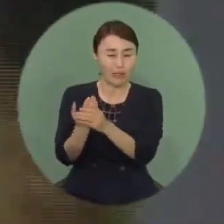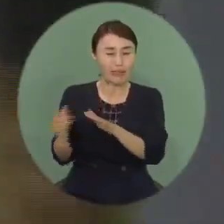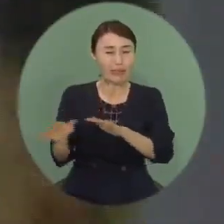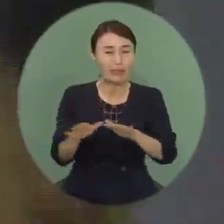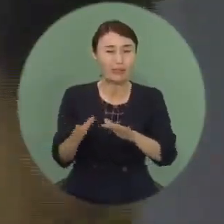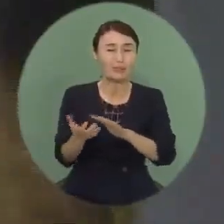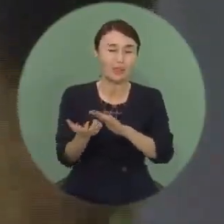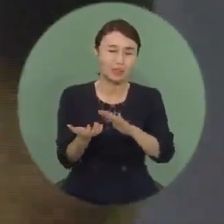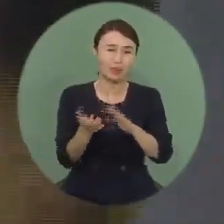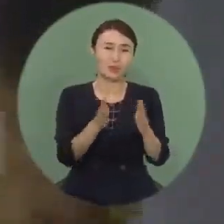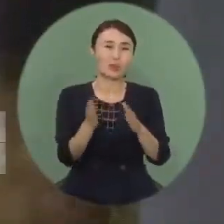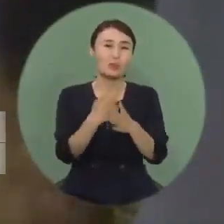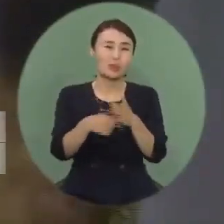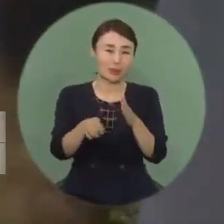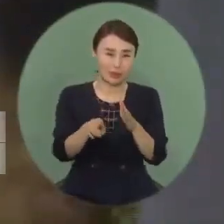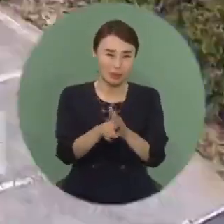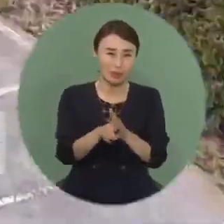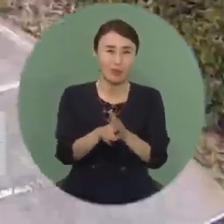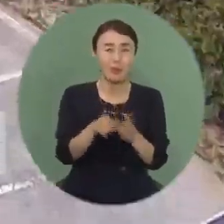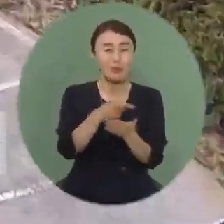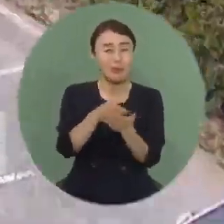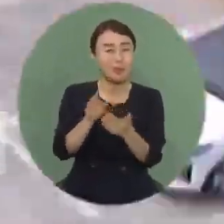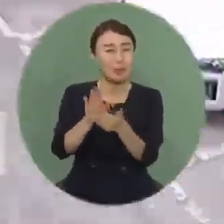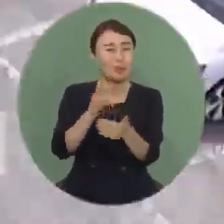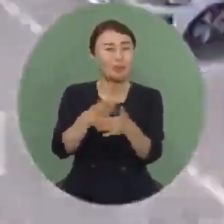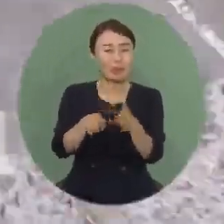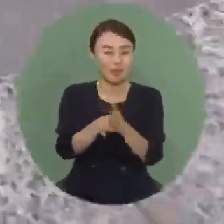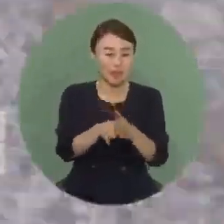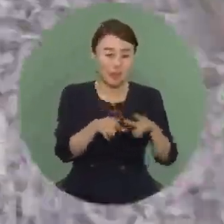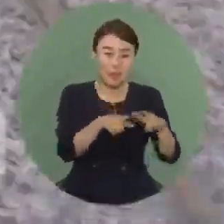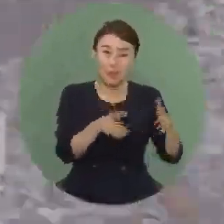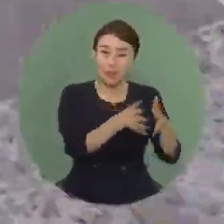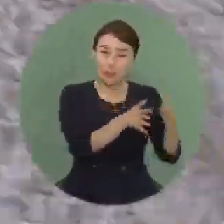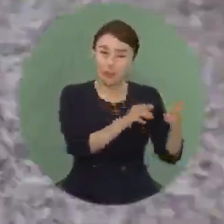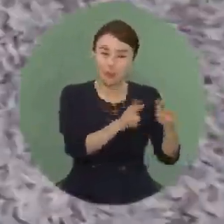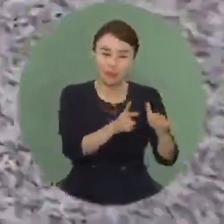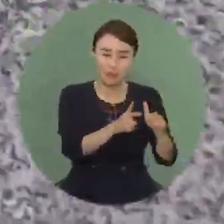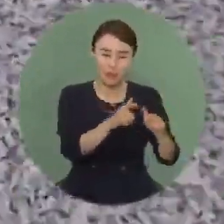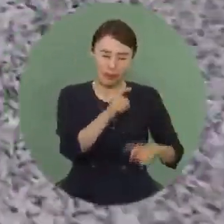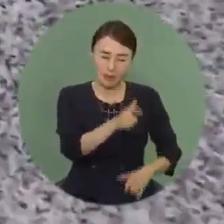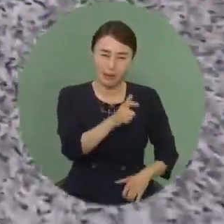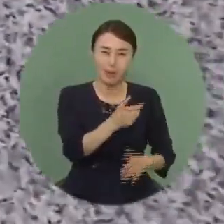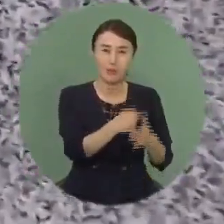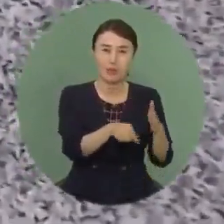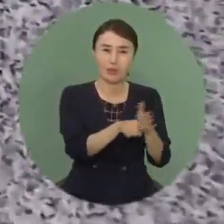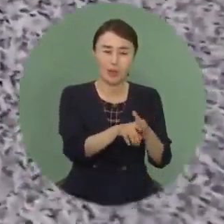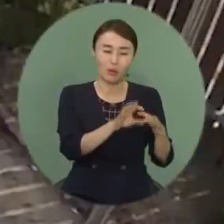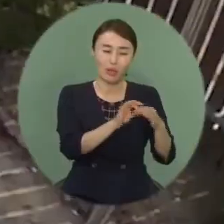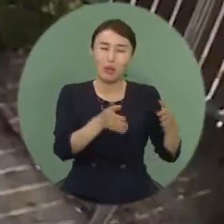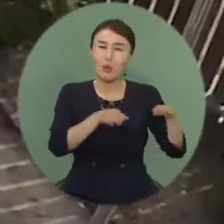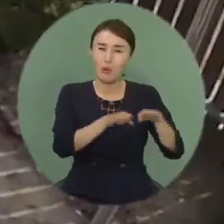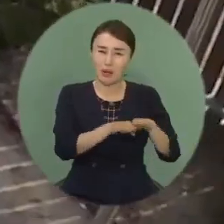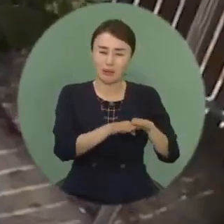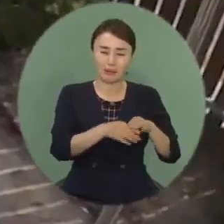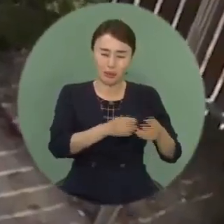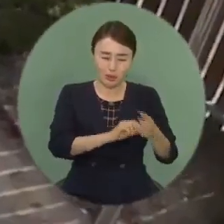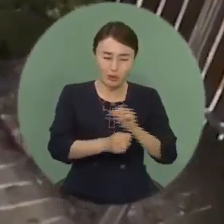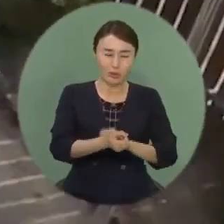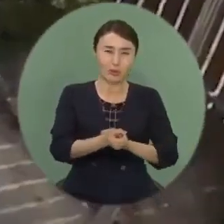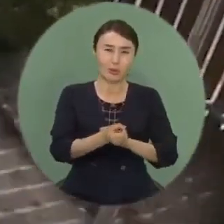대비해 큰 피해를 입지 않도록 민간 건축물 내진 보강에 대한 관계 기관들의 적극적인 논의가 필요해